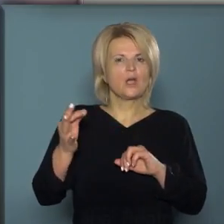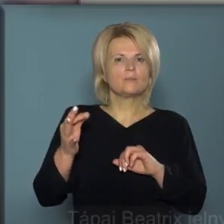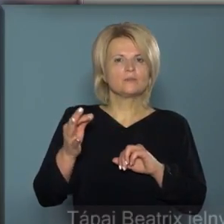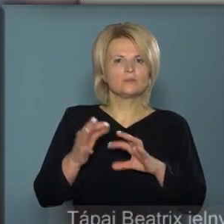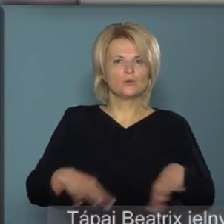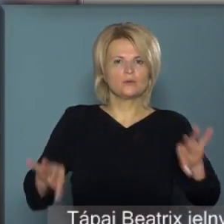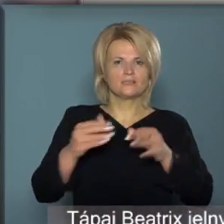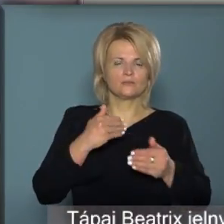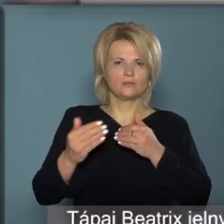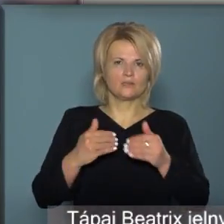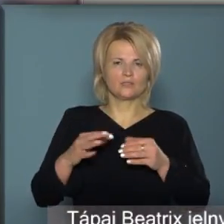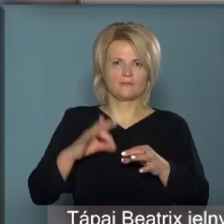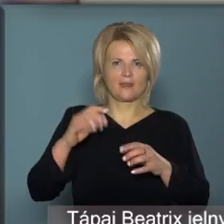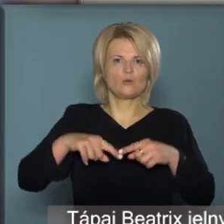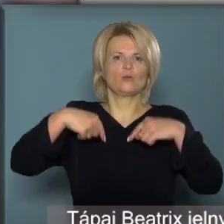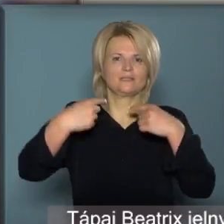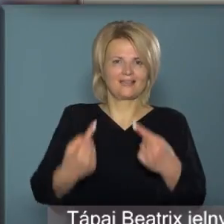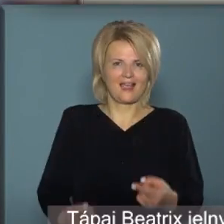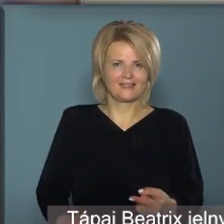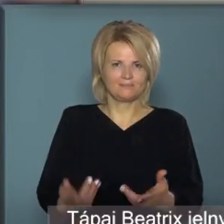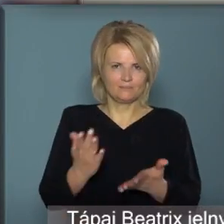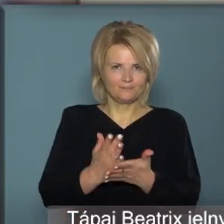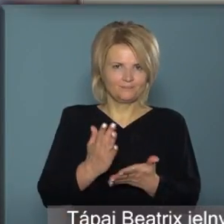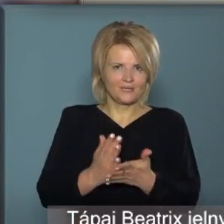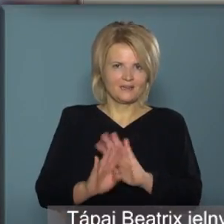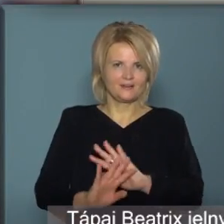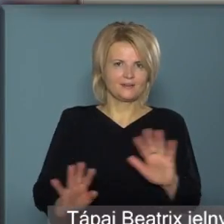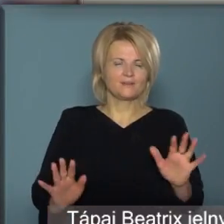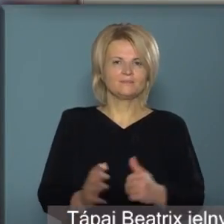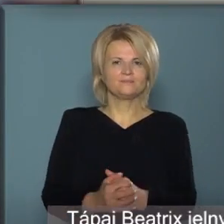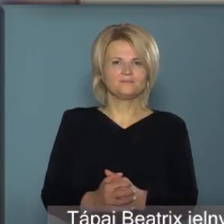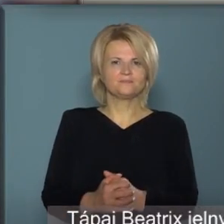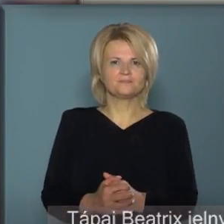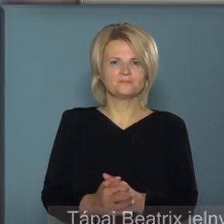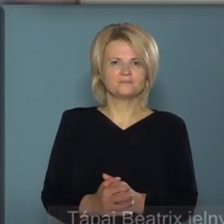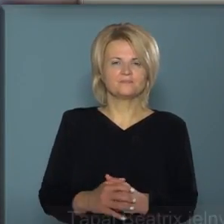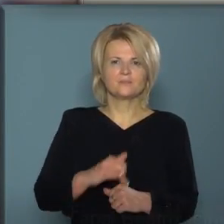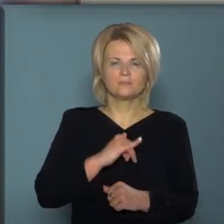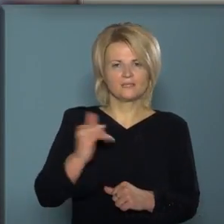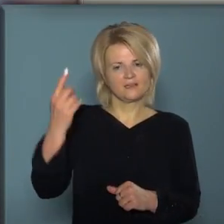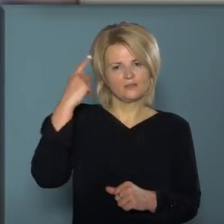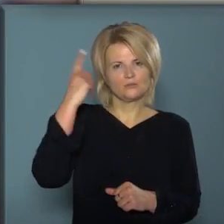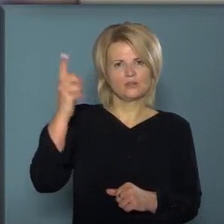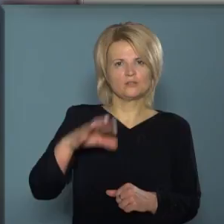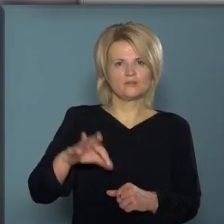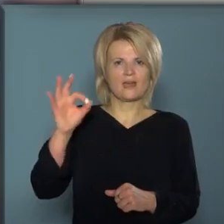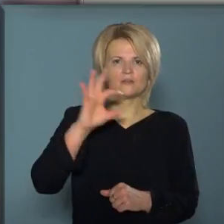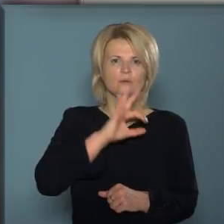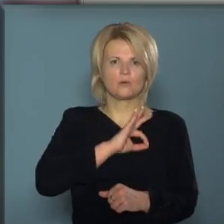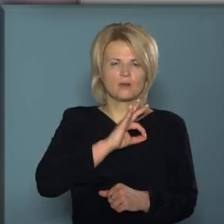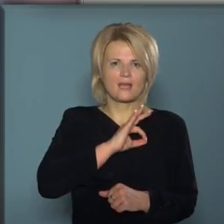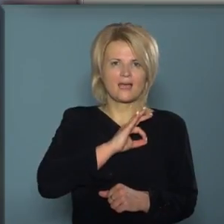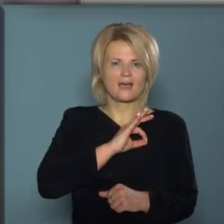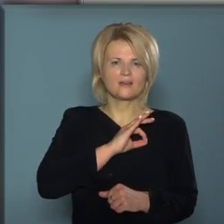az országgyűlési választások után, és nyilván, mint ahogy minden tudatos választópolgár